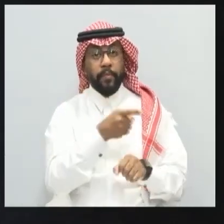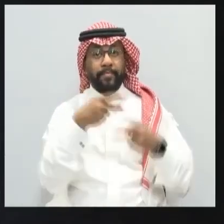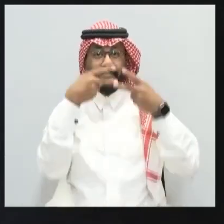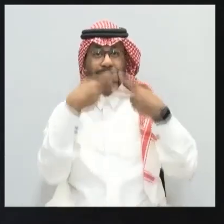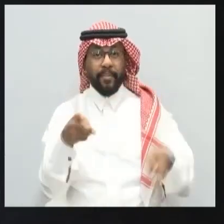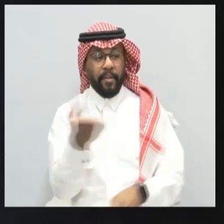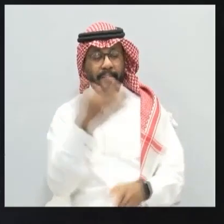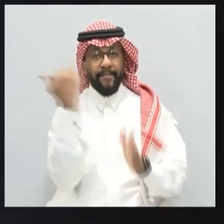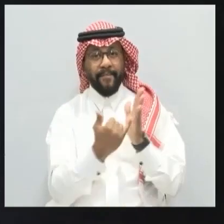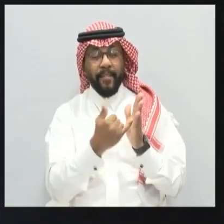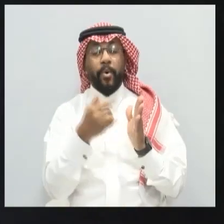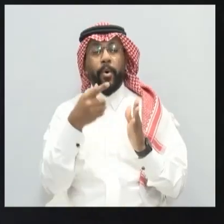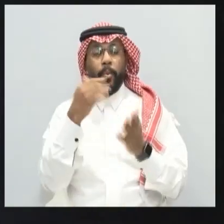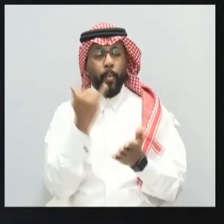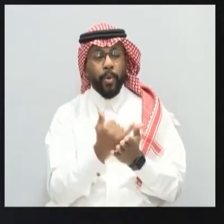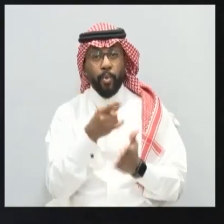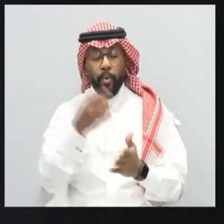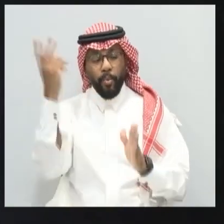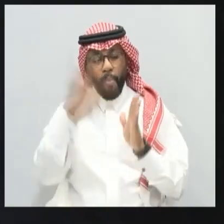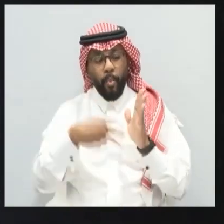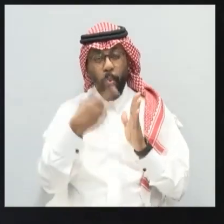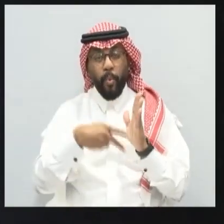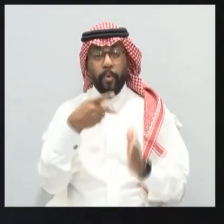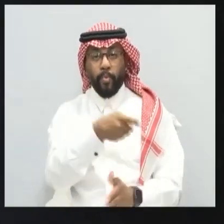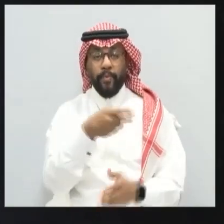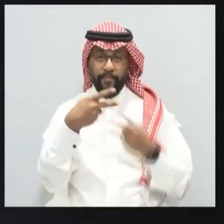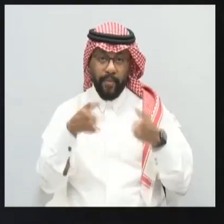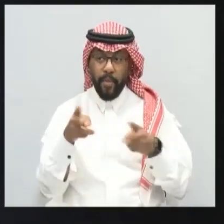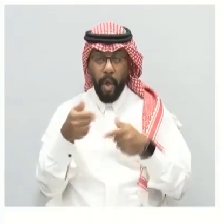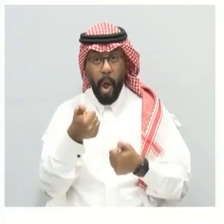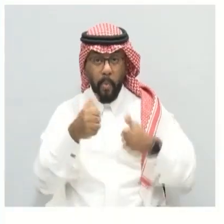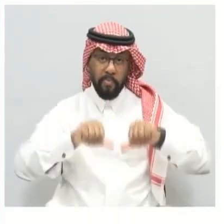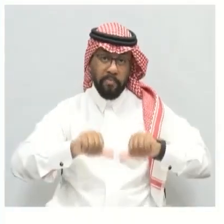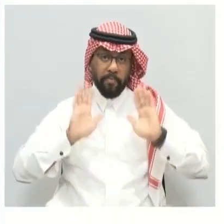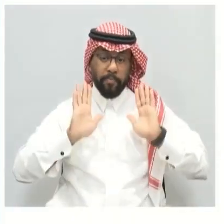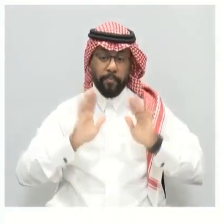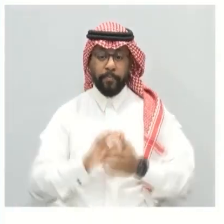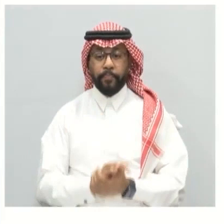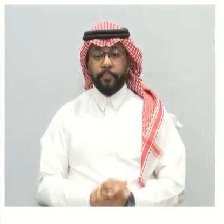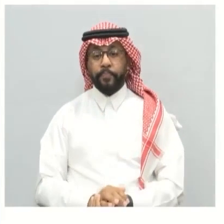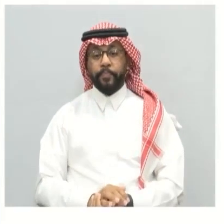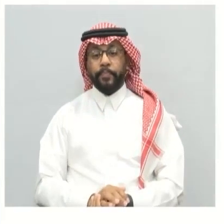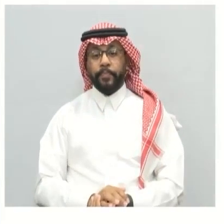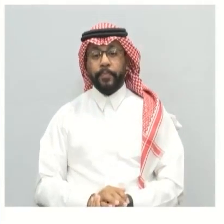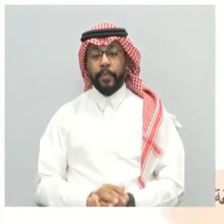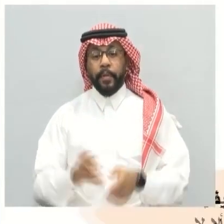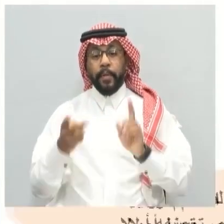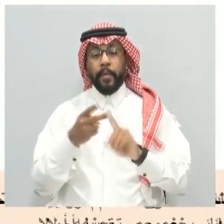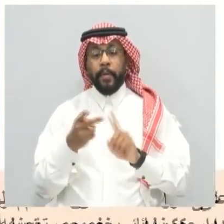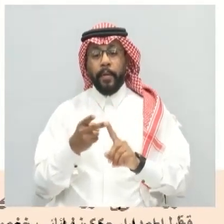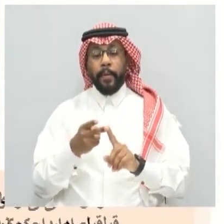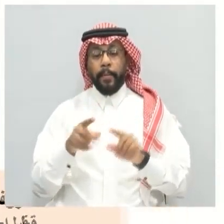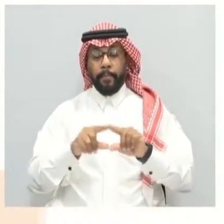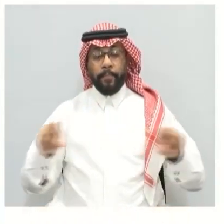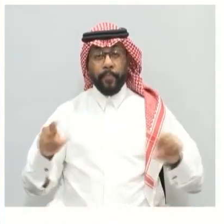اتخاذ قرار توظيفك من عدمك من عدمه لا قدر الله كذلك ما يشكل اهميه